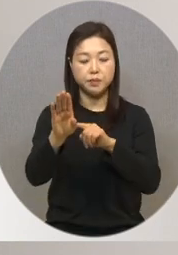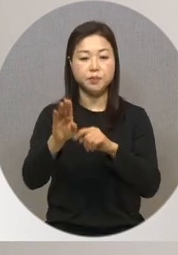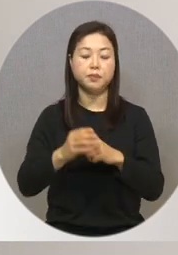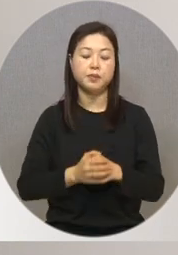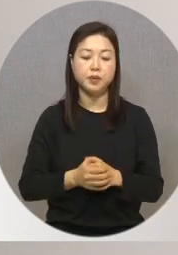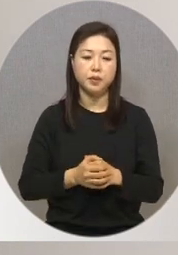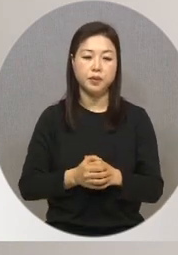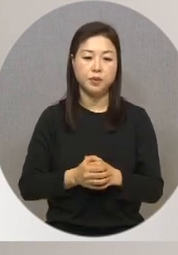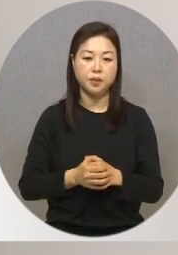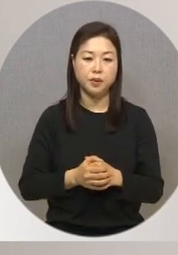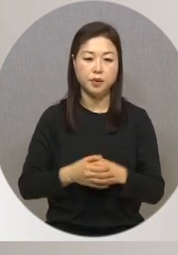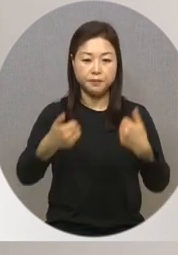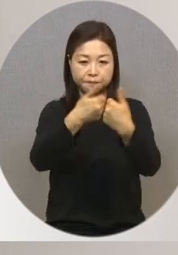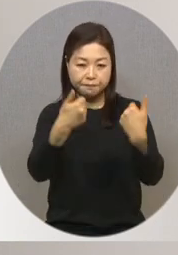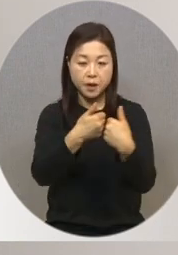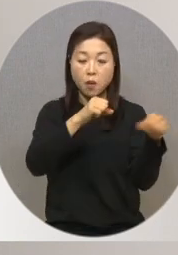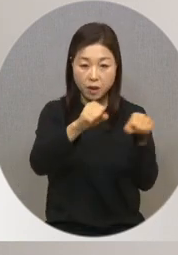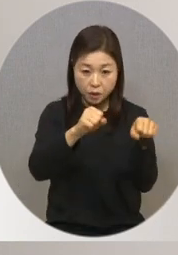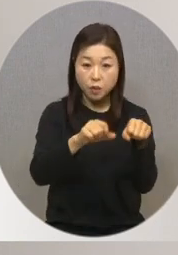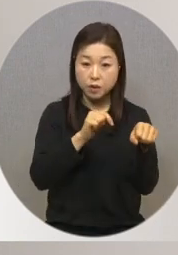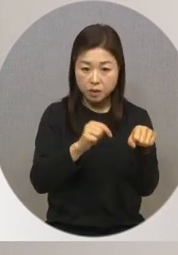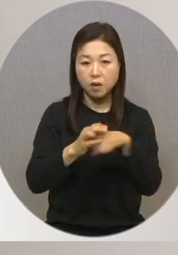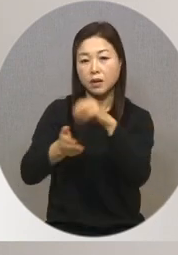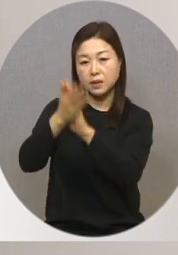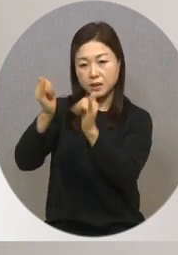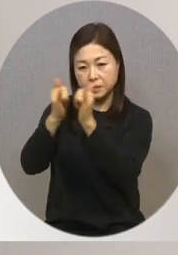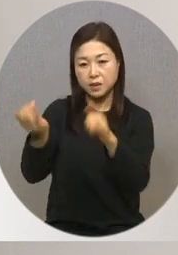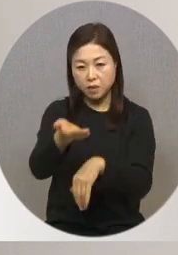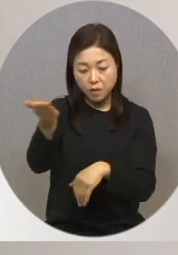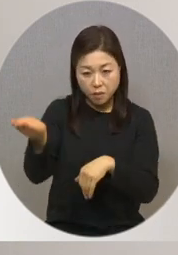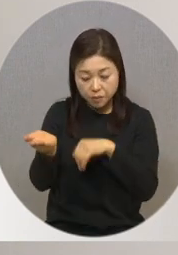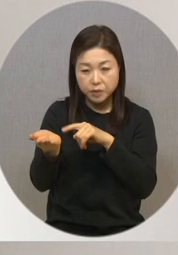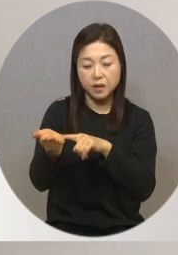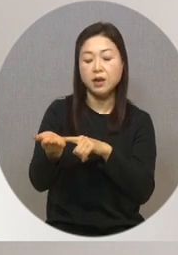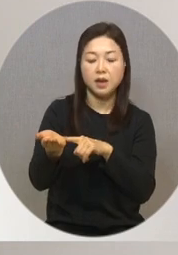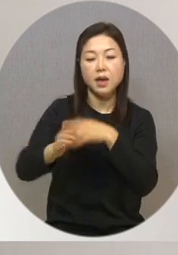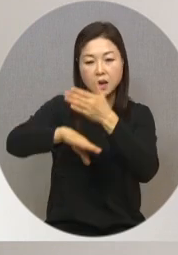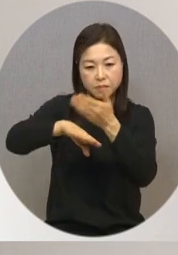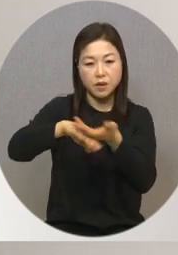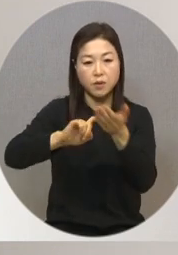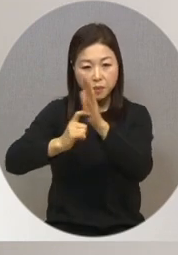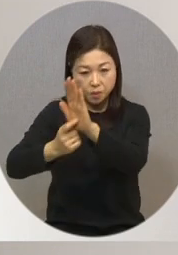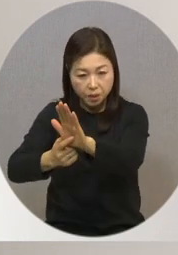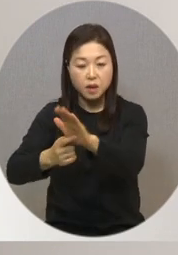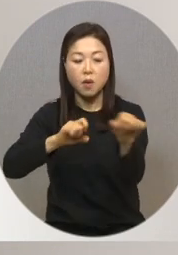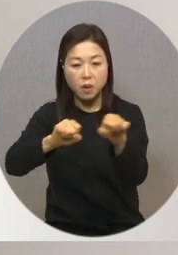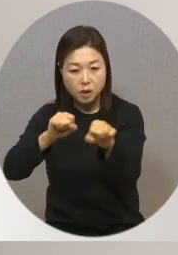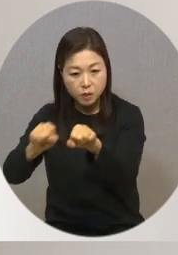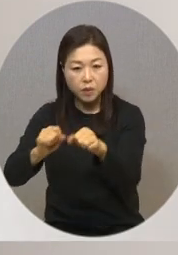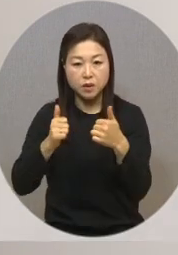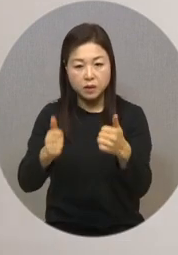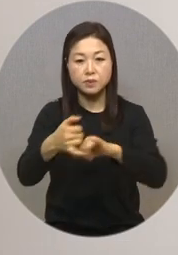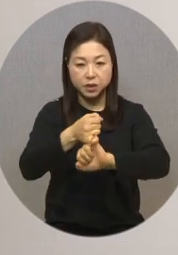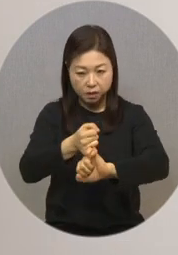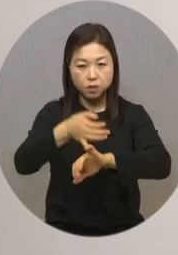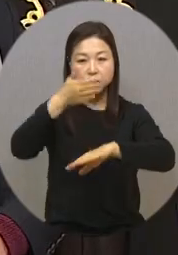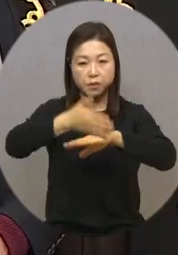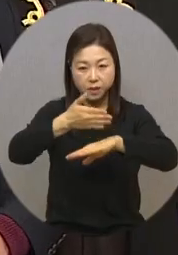통해서 시민 여러분들께 보답하는 그런 활동 펼치도록 하겠습니다. 다시 한번